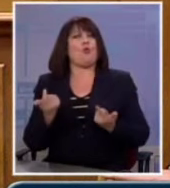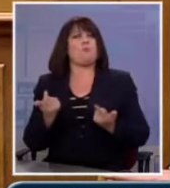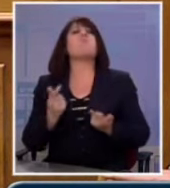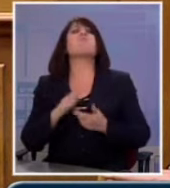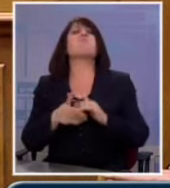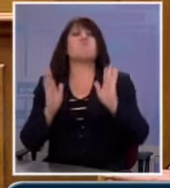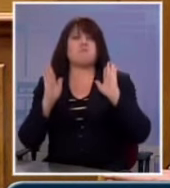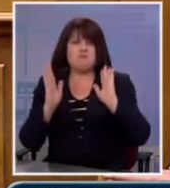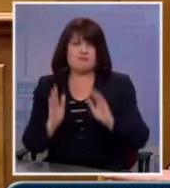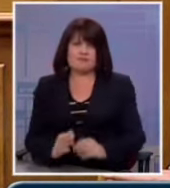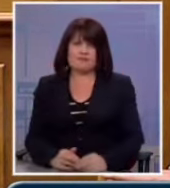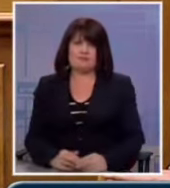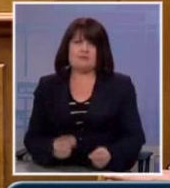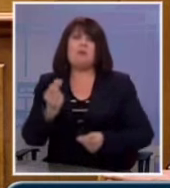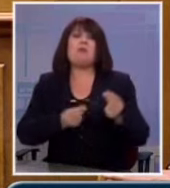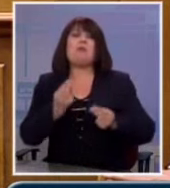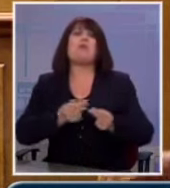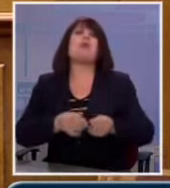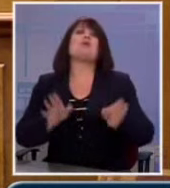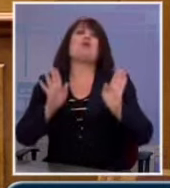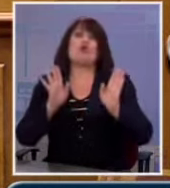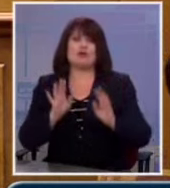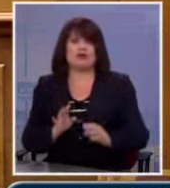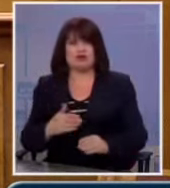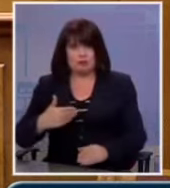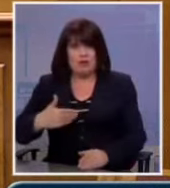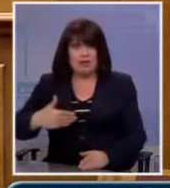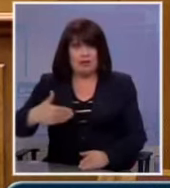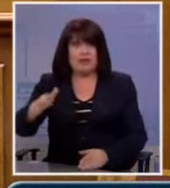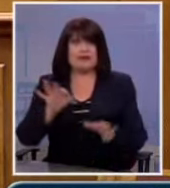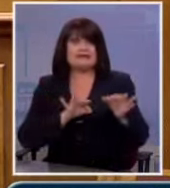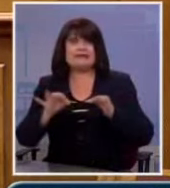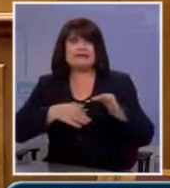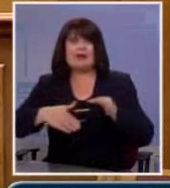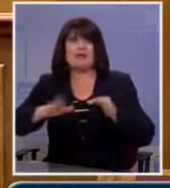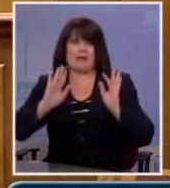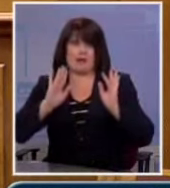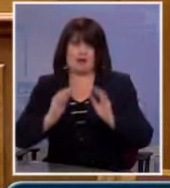και ότι δεν πρόκειται να τα υπολογίσουν στα μακροοικονομικά του σενάρια.